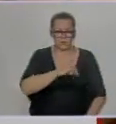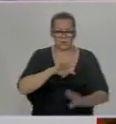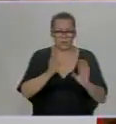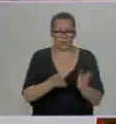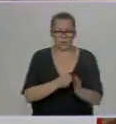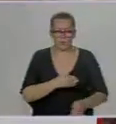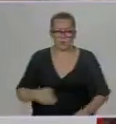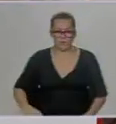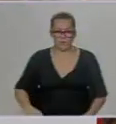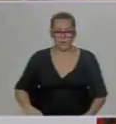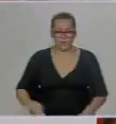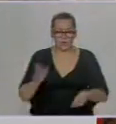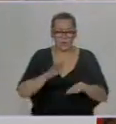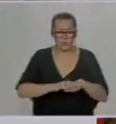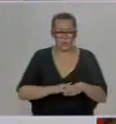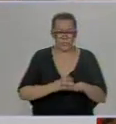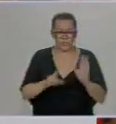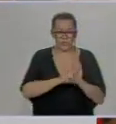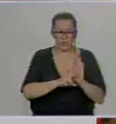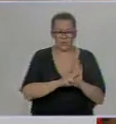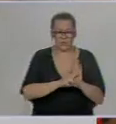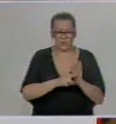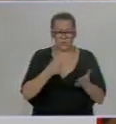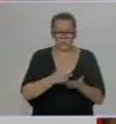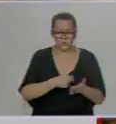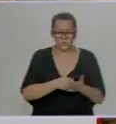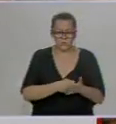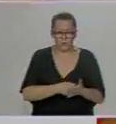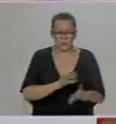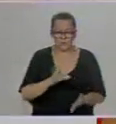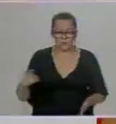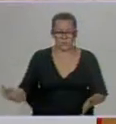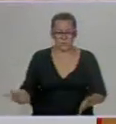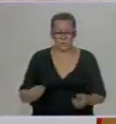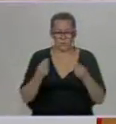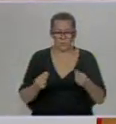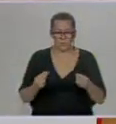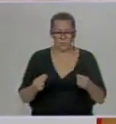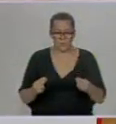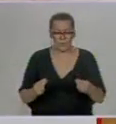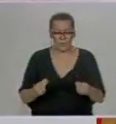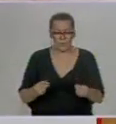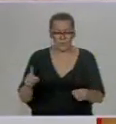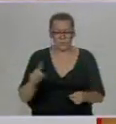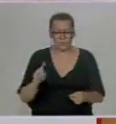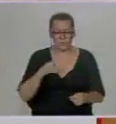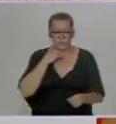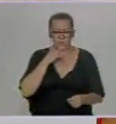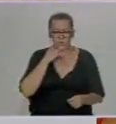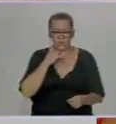primăriilor, astfel încât aplicarea legii salarizării unitare în sistemul bugetar să se facă cât mai corect și să creeze cât mai puține nemulțumiri.